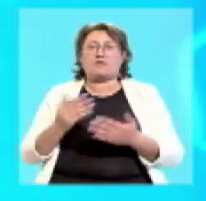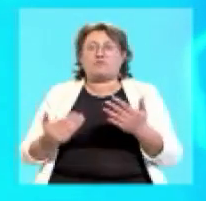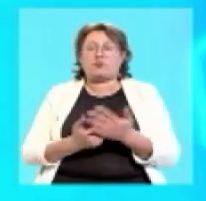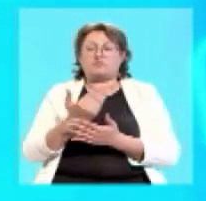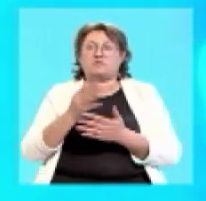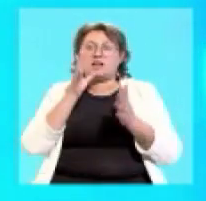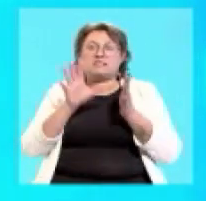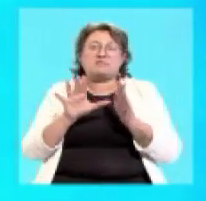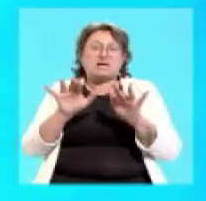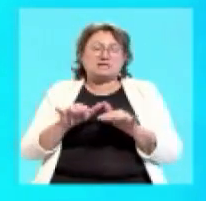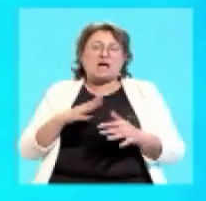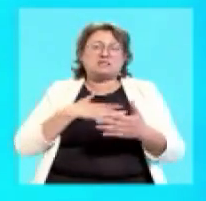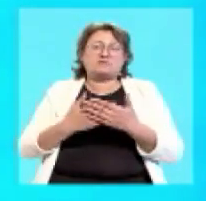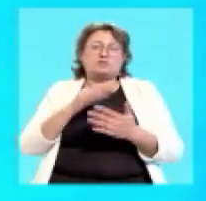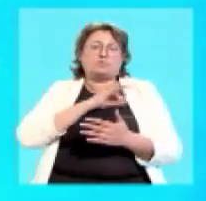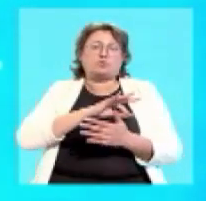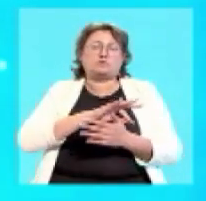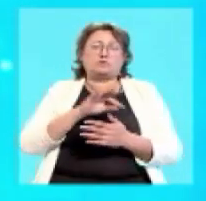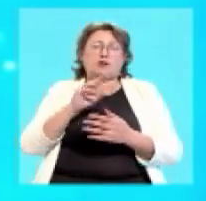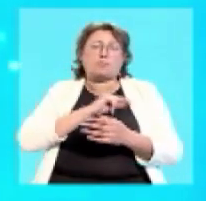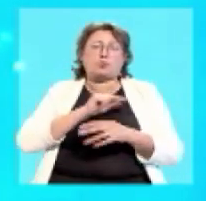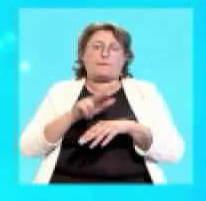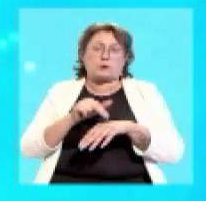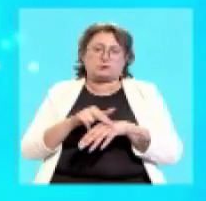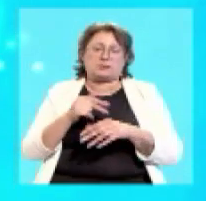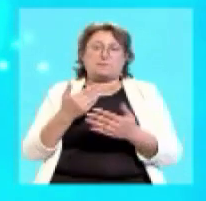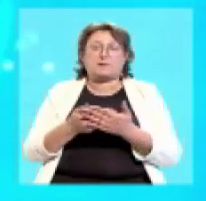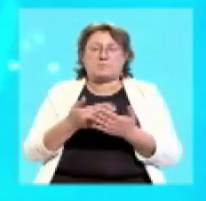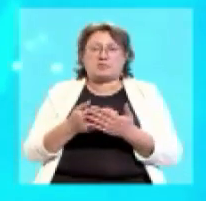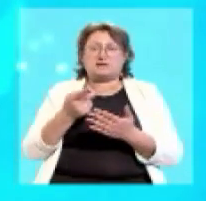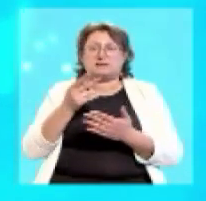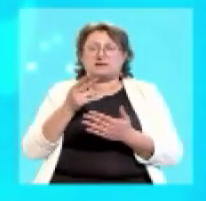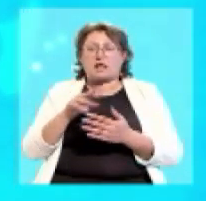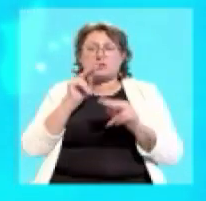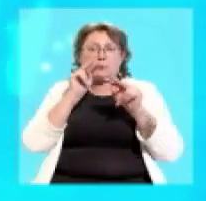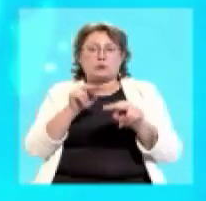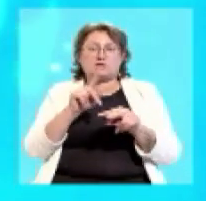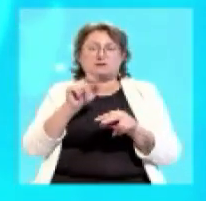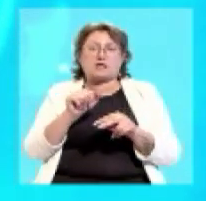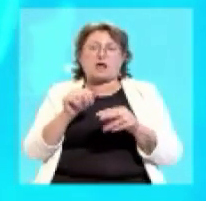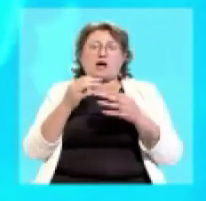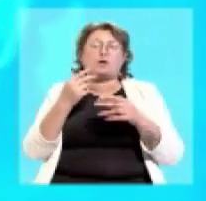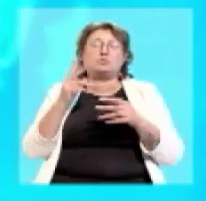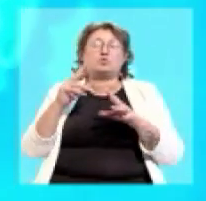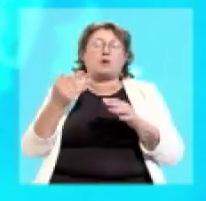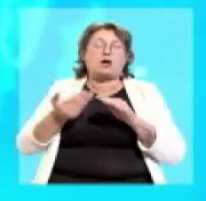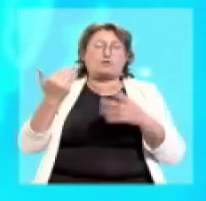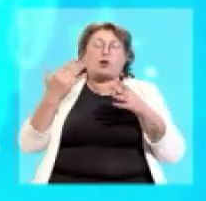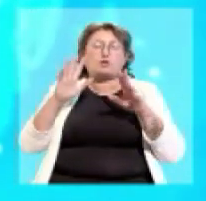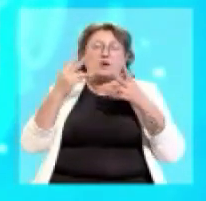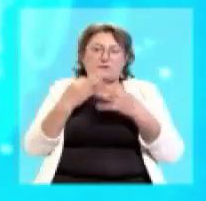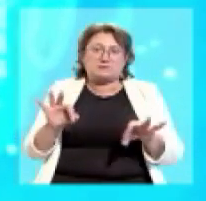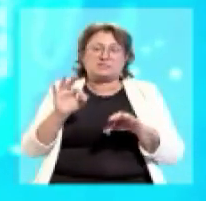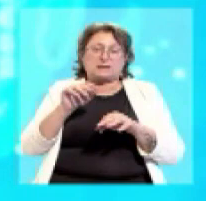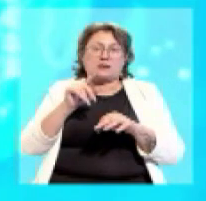Новшества цифровизации активно внедряются в работу полицейских. К примеру, для наблюдения за условно освобожденными сотрудники